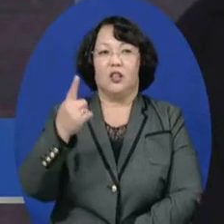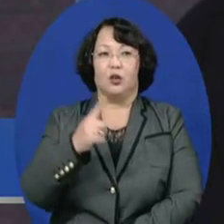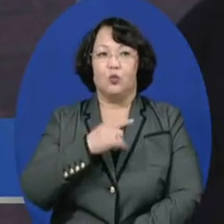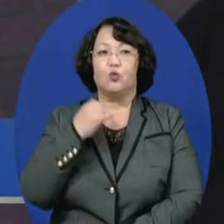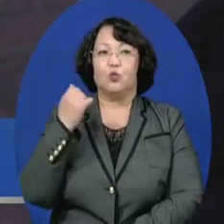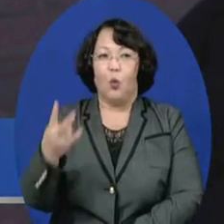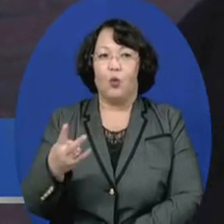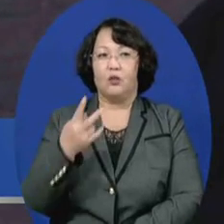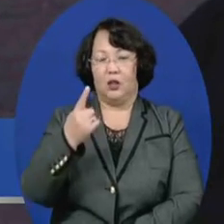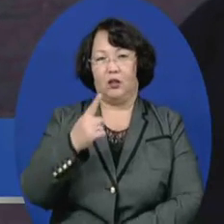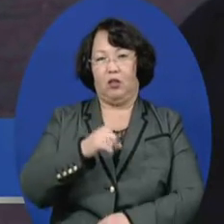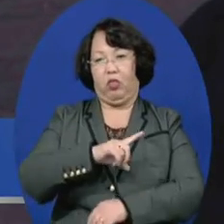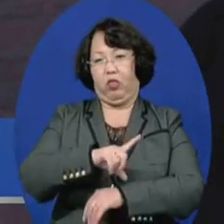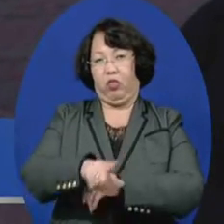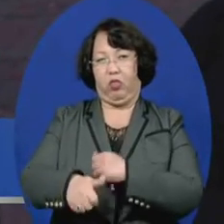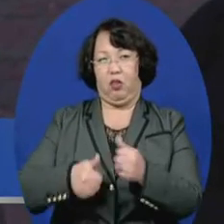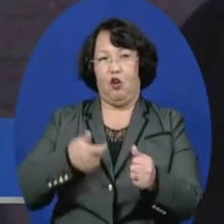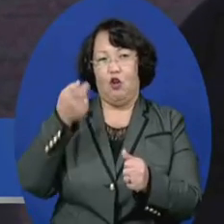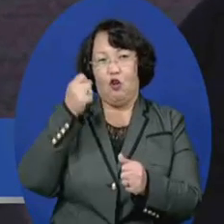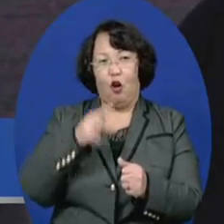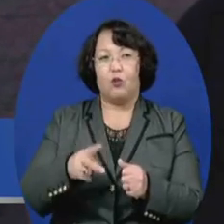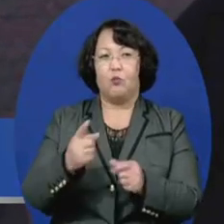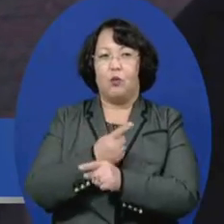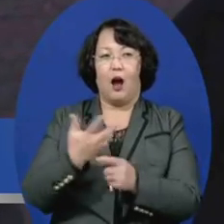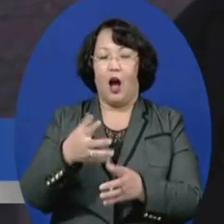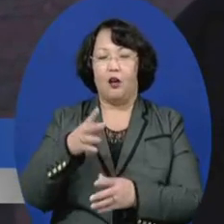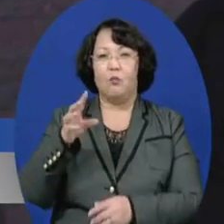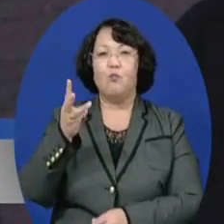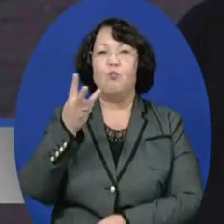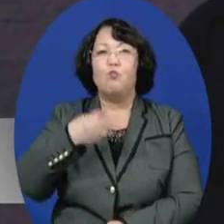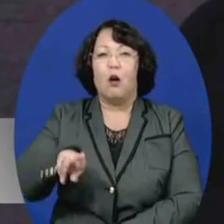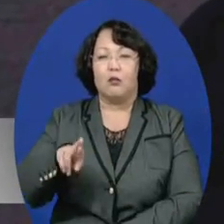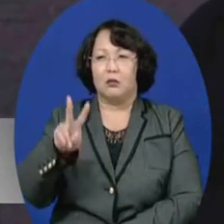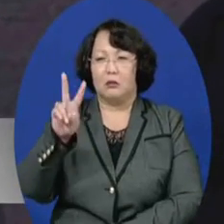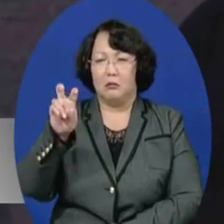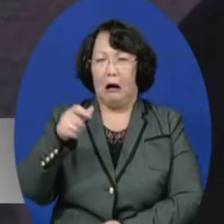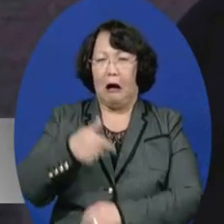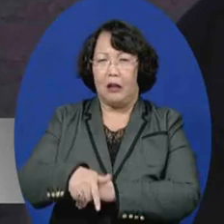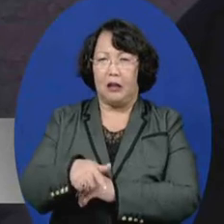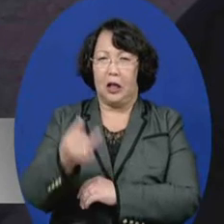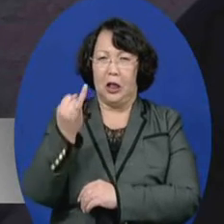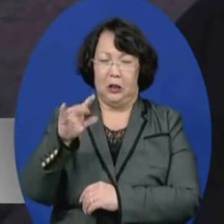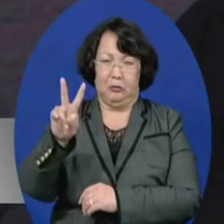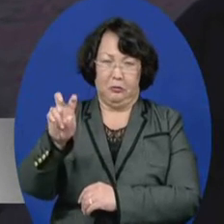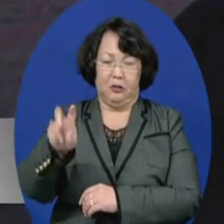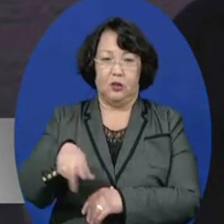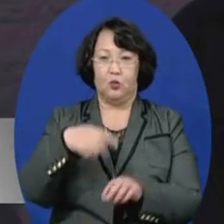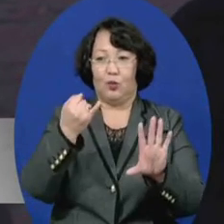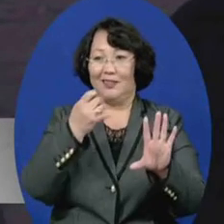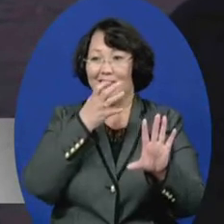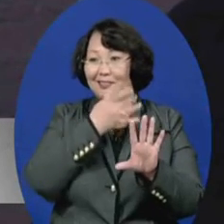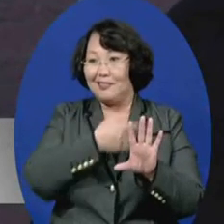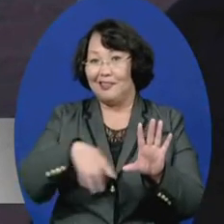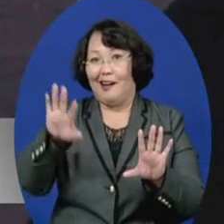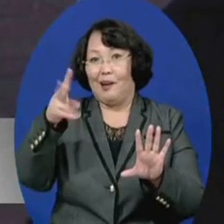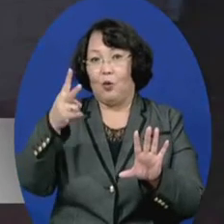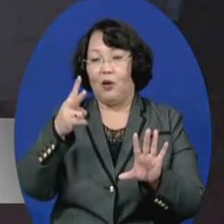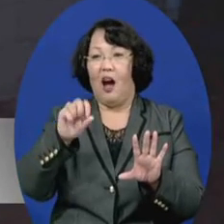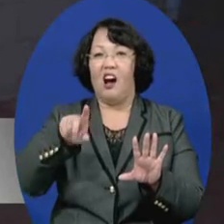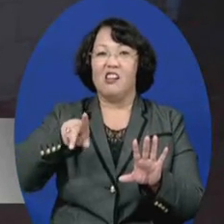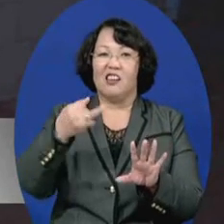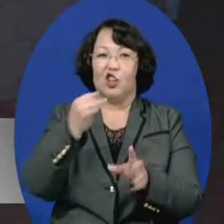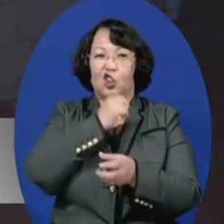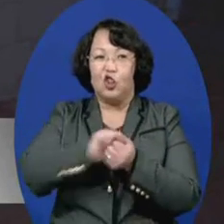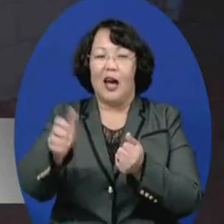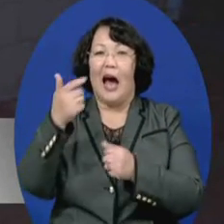бол энэ модон чарлангийн асуудал ирсэн. Үндэ одоо өнөөдөр хөдөө орон нутагт байгаа хүүхдүүд 6 наснаас ахуулаад 12-р анги төгсөж байгаа хүүхдүүд өвлийн